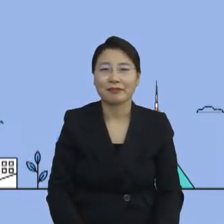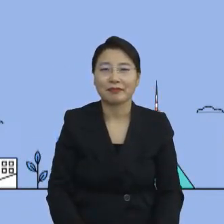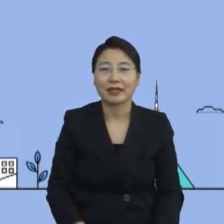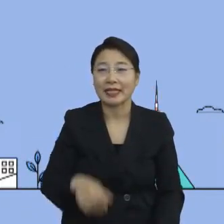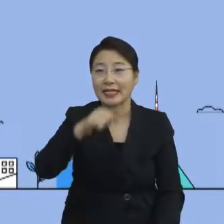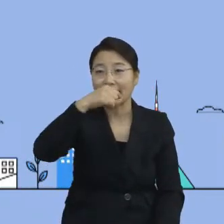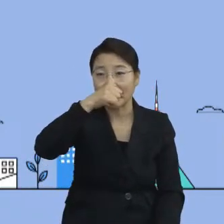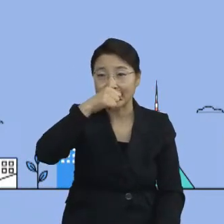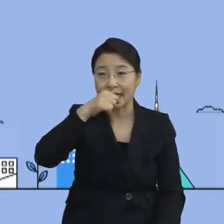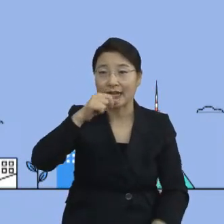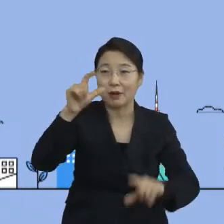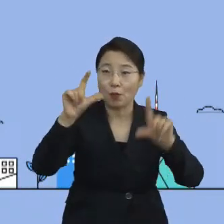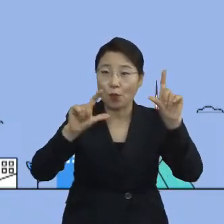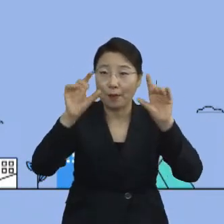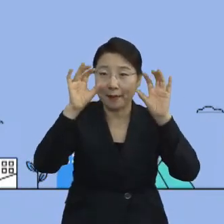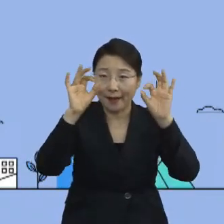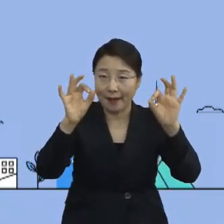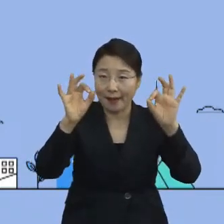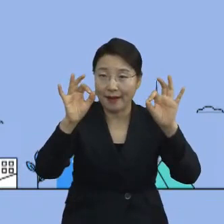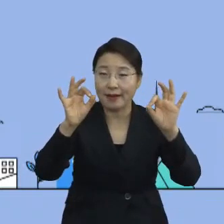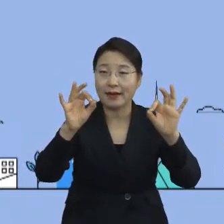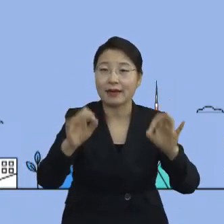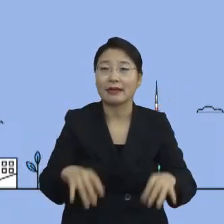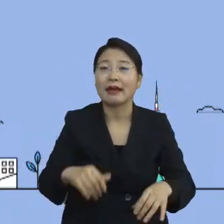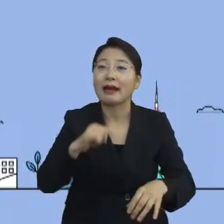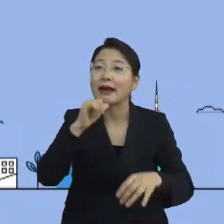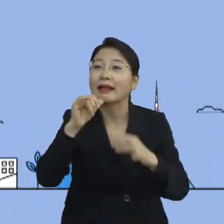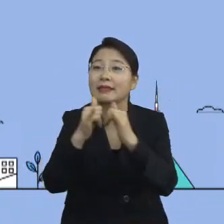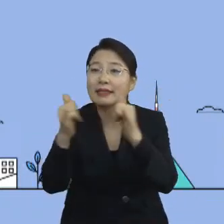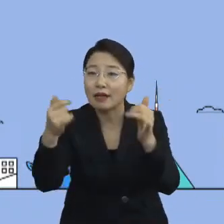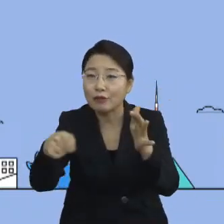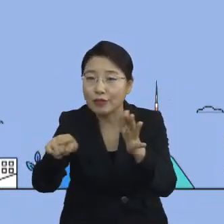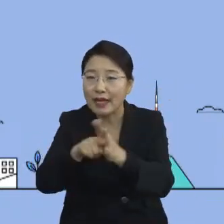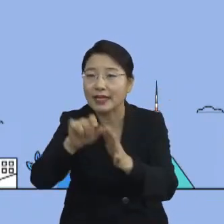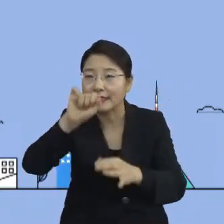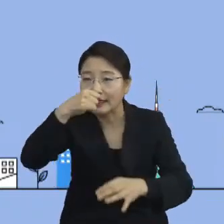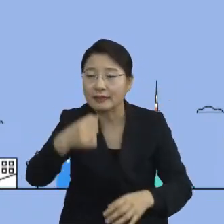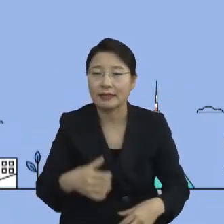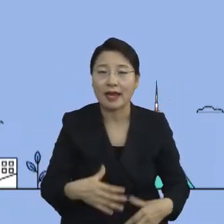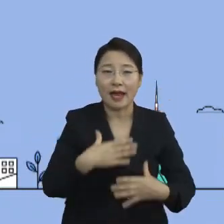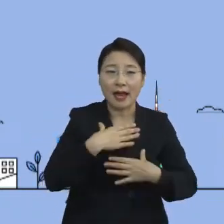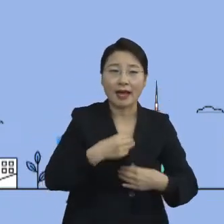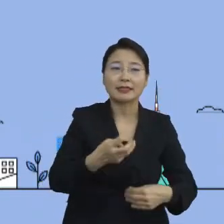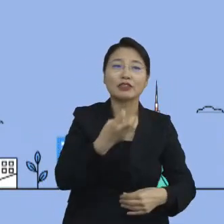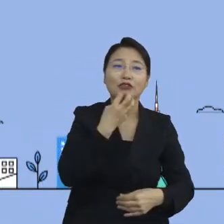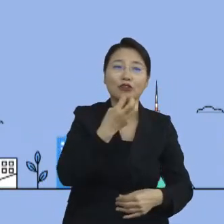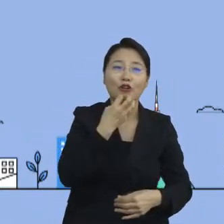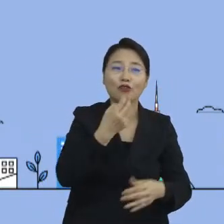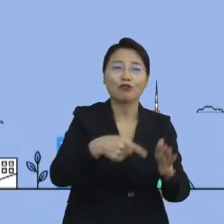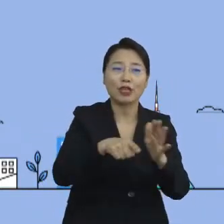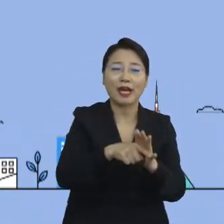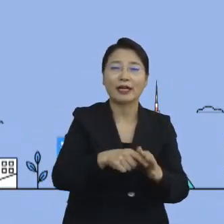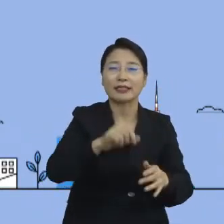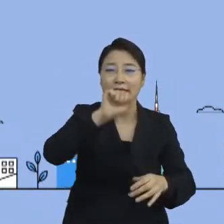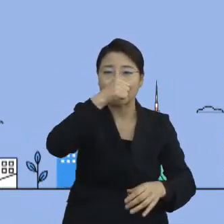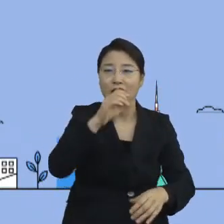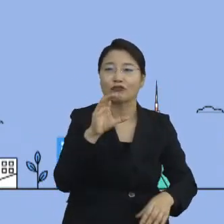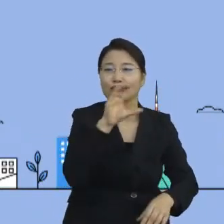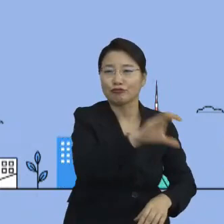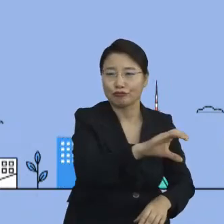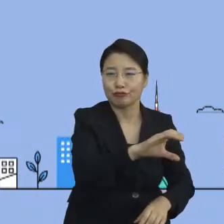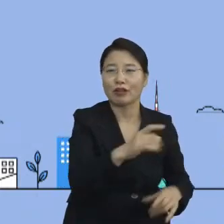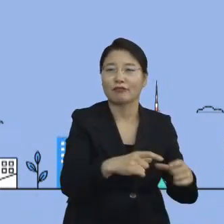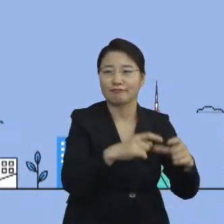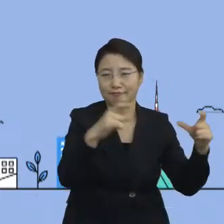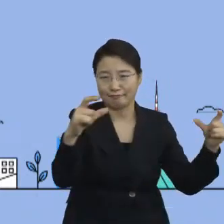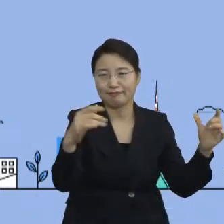예산을 언뜻 봐도 약자 동행 예산과 안전한 서울에 투자하는 예산은 많이 늘어난 걸 보실